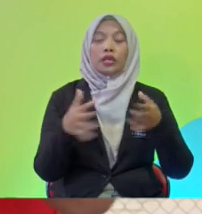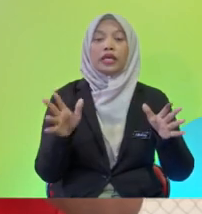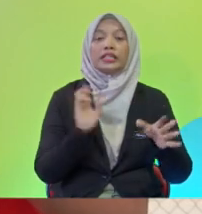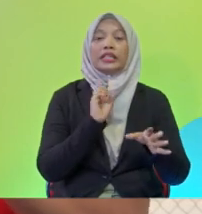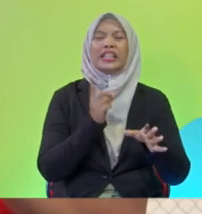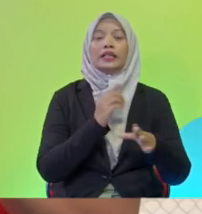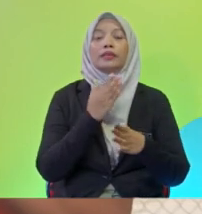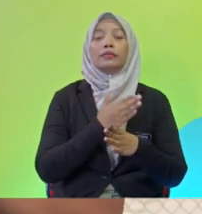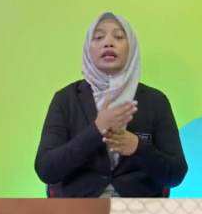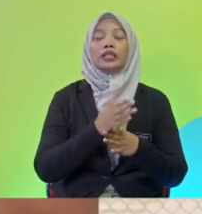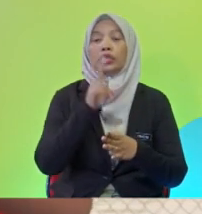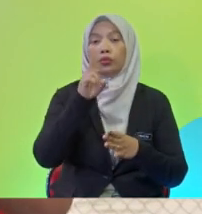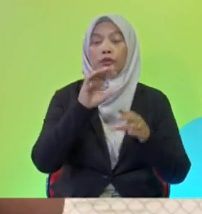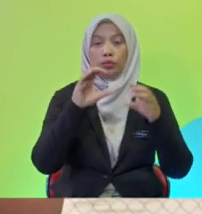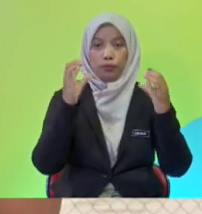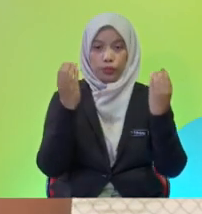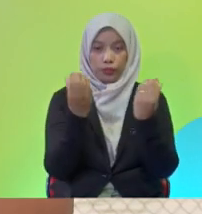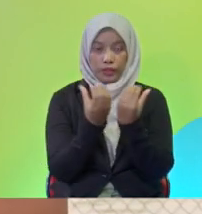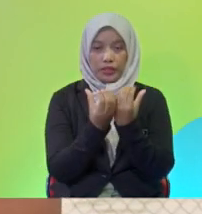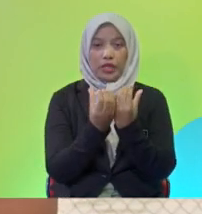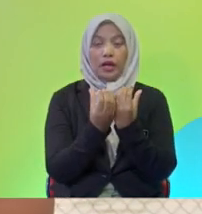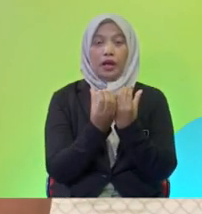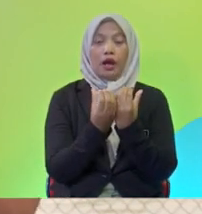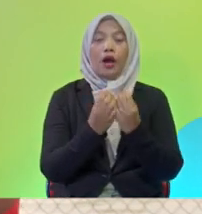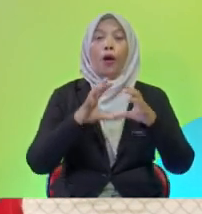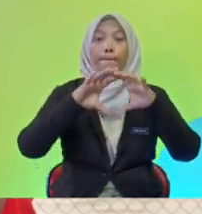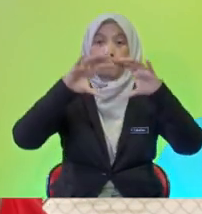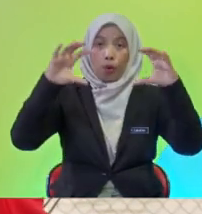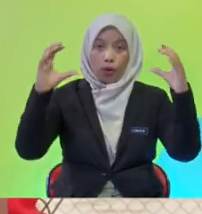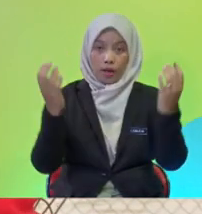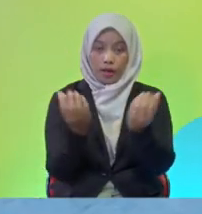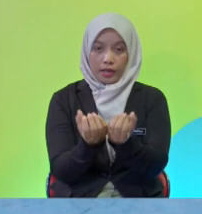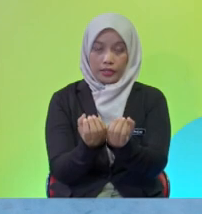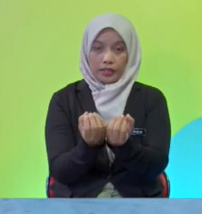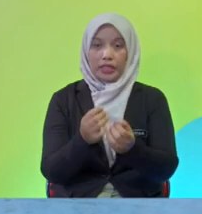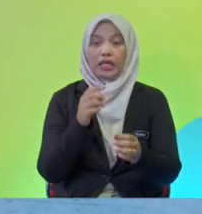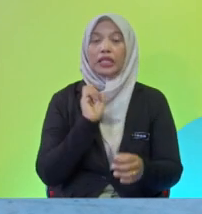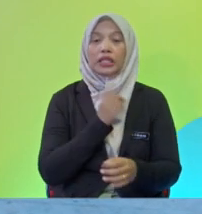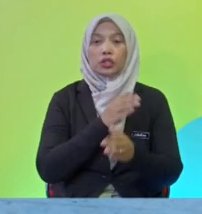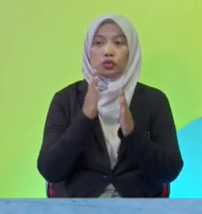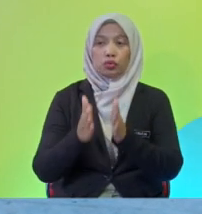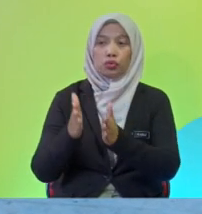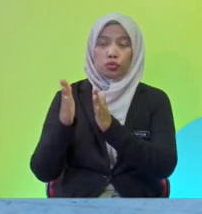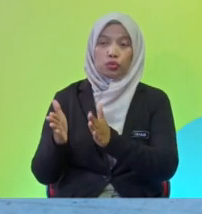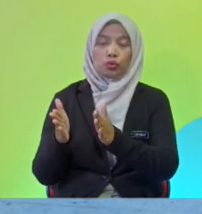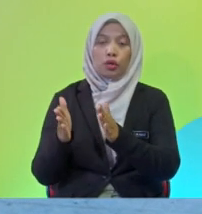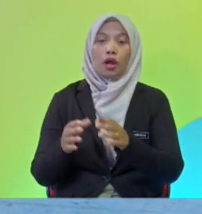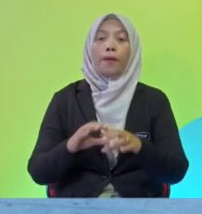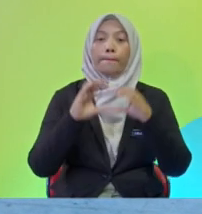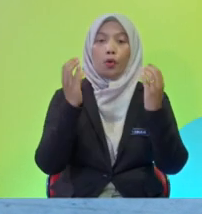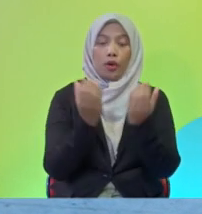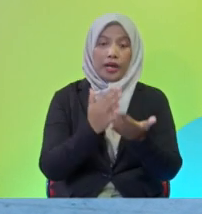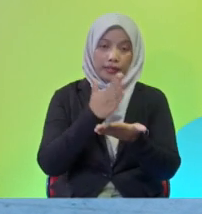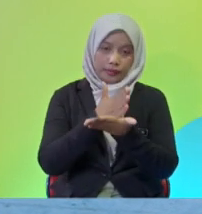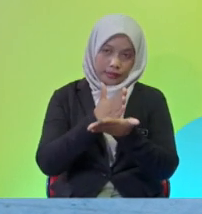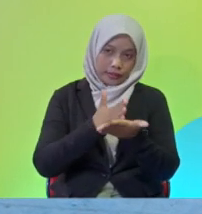bagikan dua kumpulan murid-murid. Kemudian bola ini kita susun di tengah-tengah, Aiman. Okey, murid-murid akan susun bola di